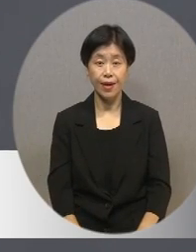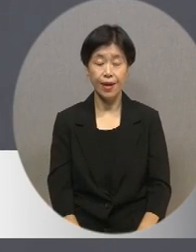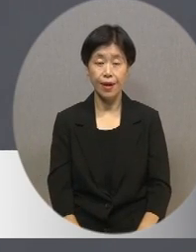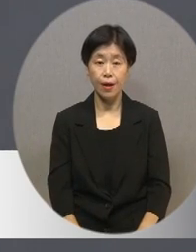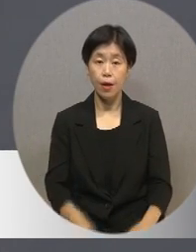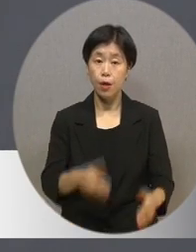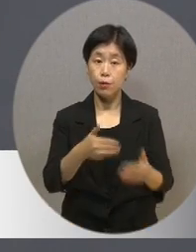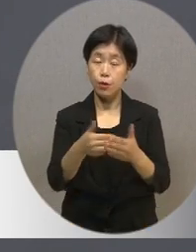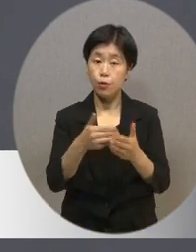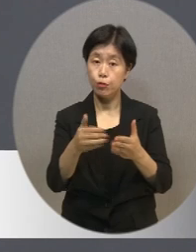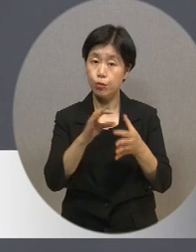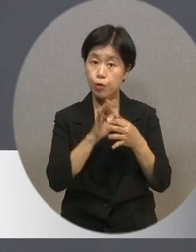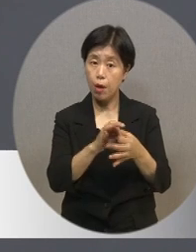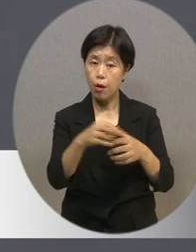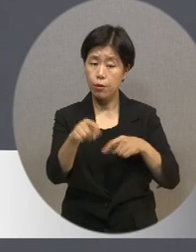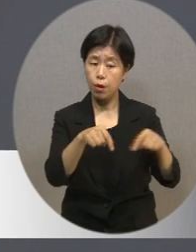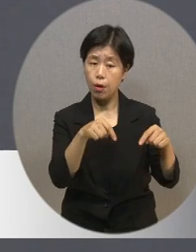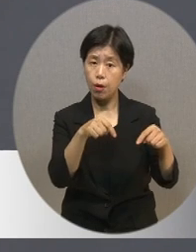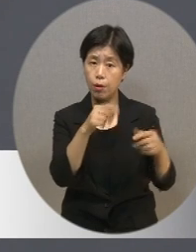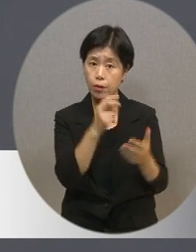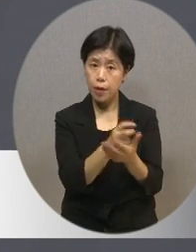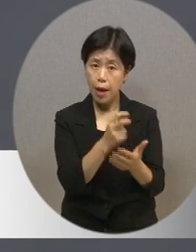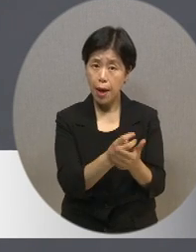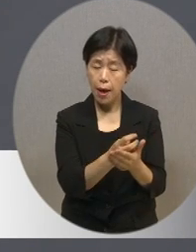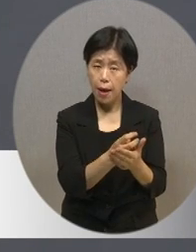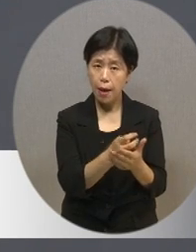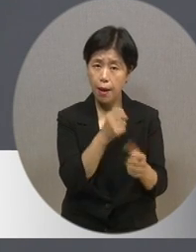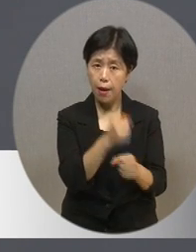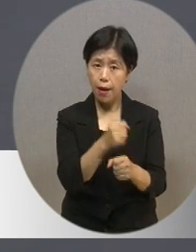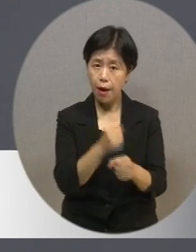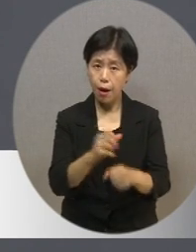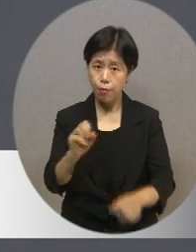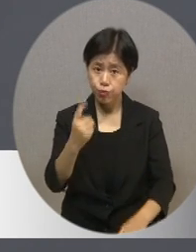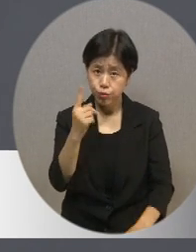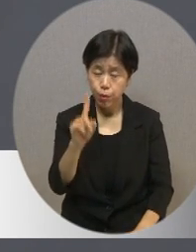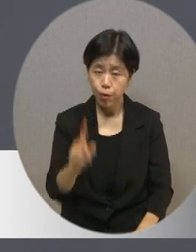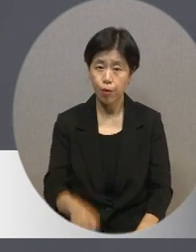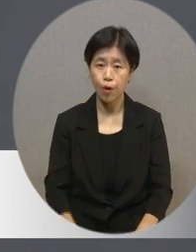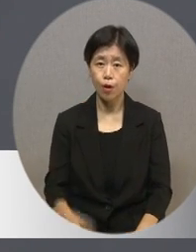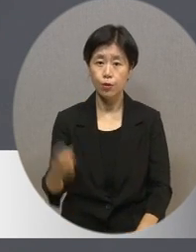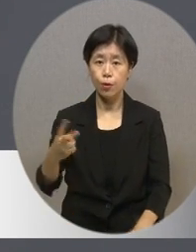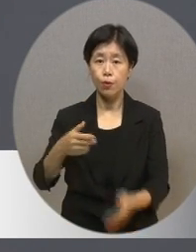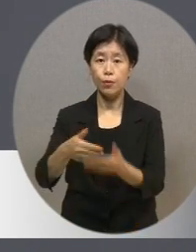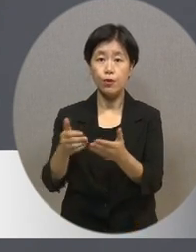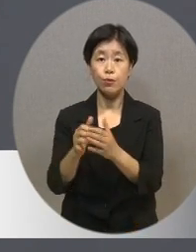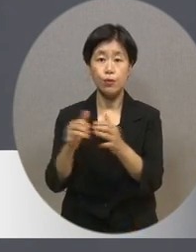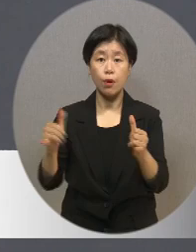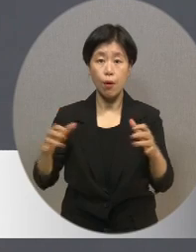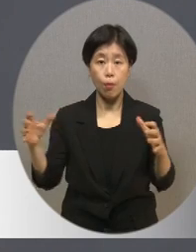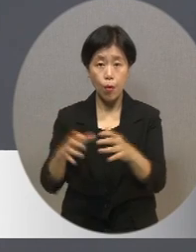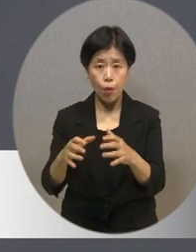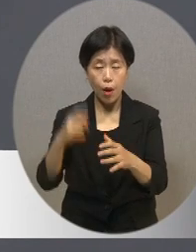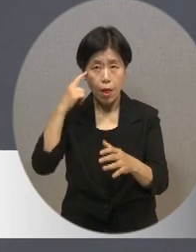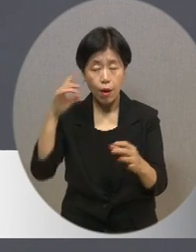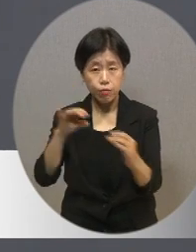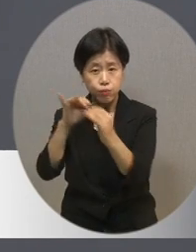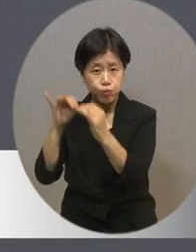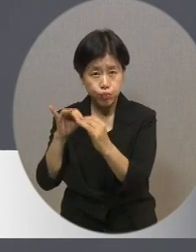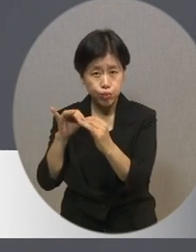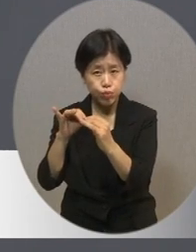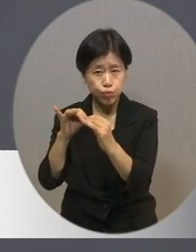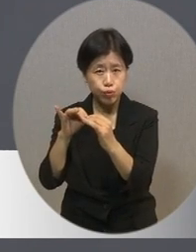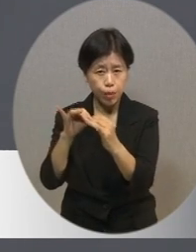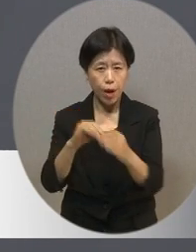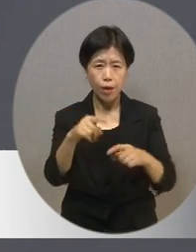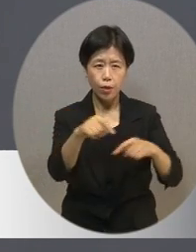정책을 끌어내고 또 미술인들의 의견을 모아서 그 정책을 결정하는 데 영향을 미칠 수 있는 시스템을